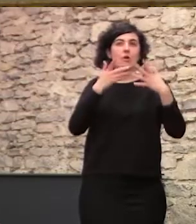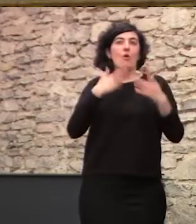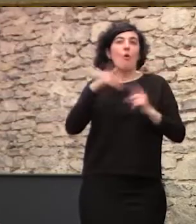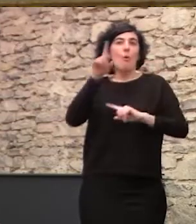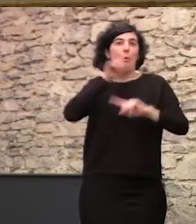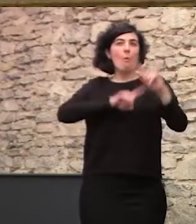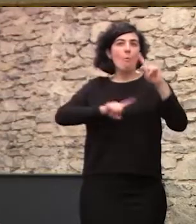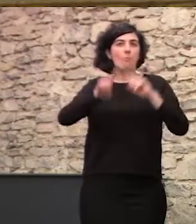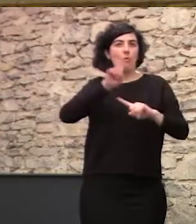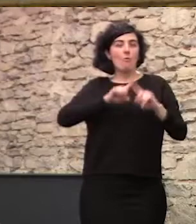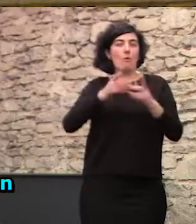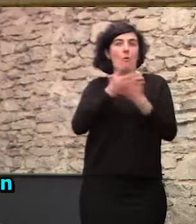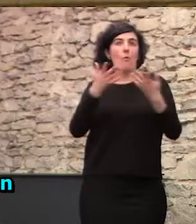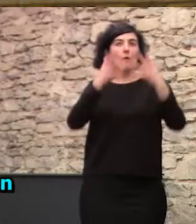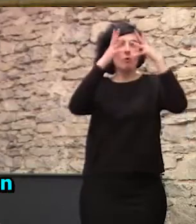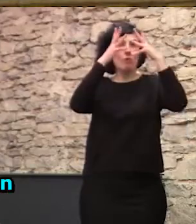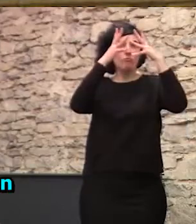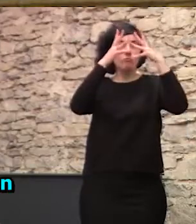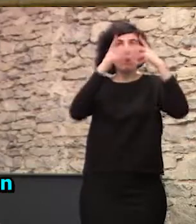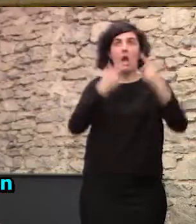problematikoena.